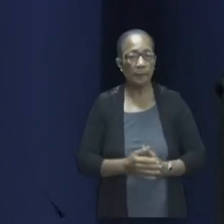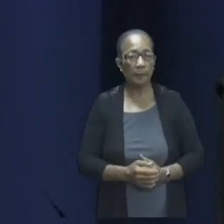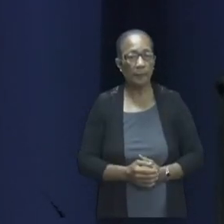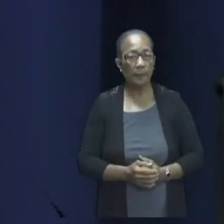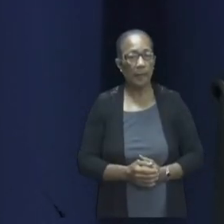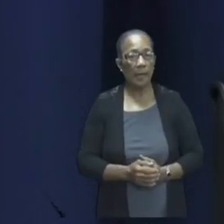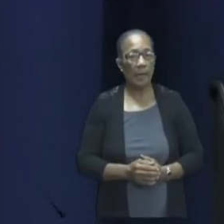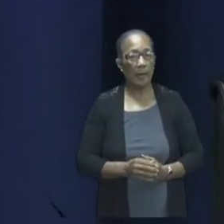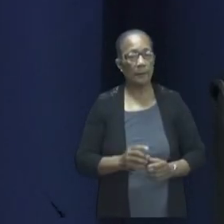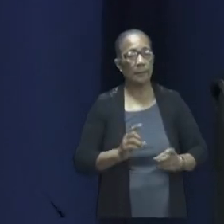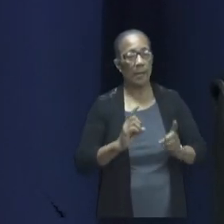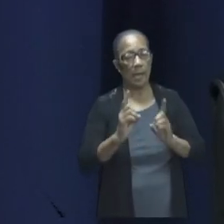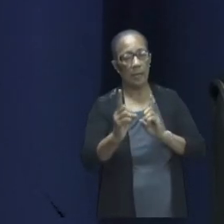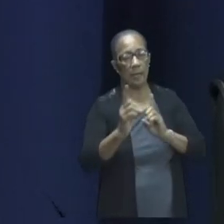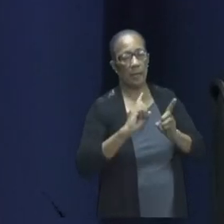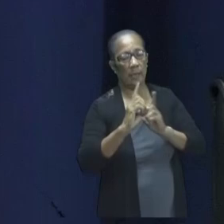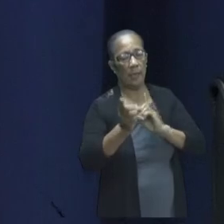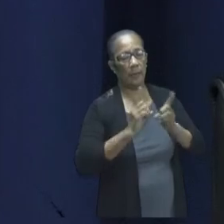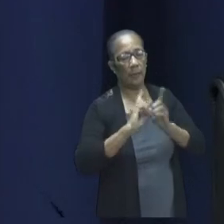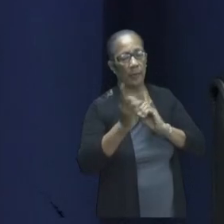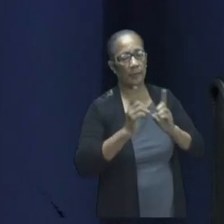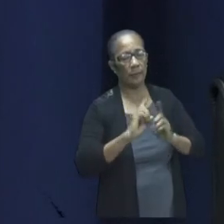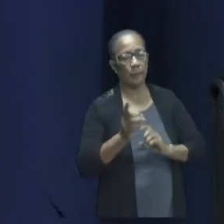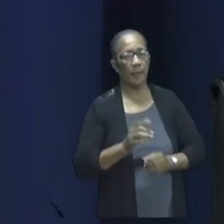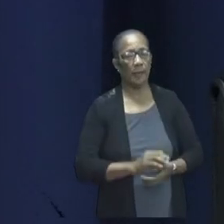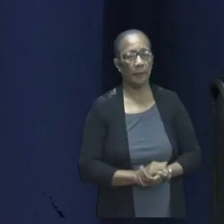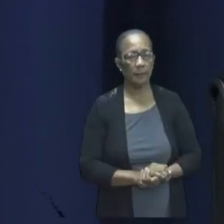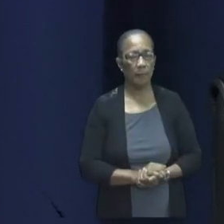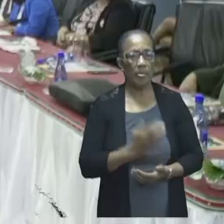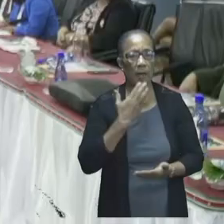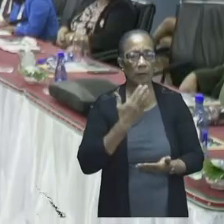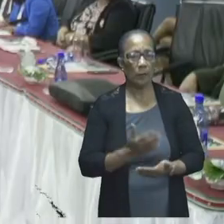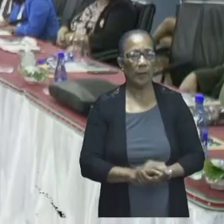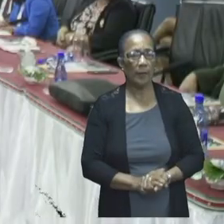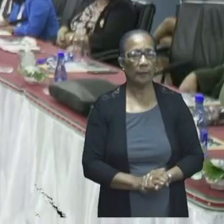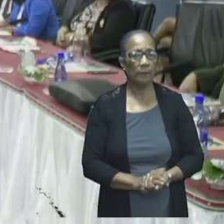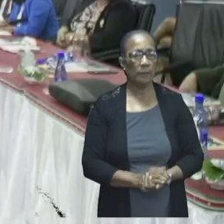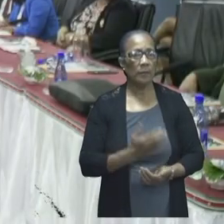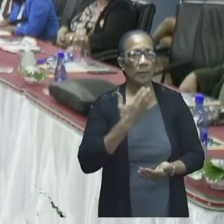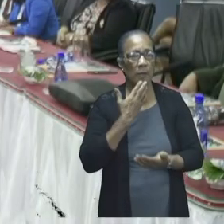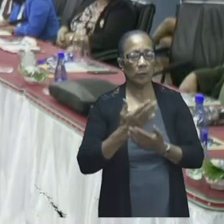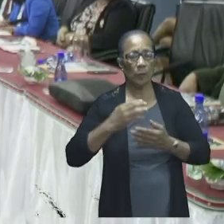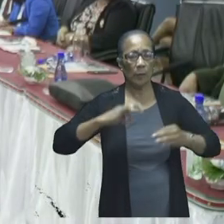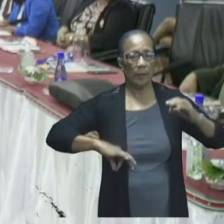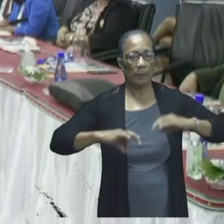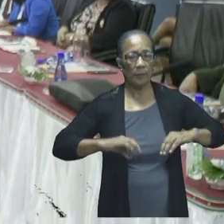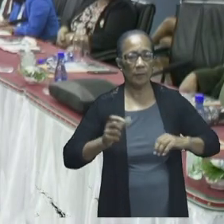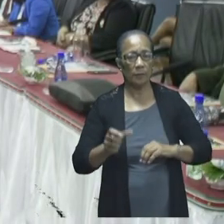online de koffer en heb gesprek dank u wel dank u wel minister somohardjo